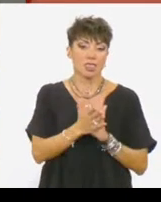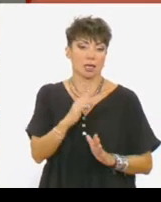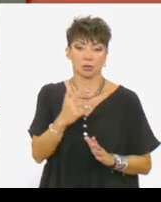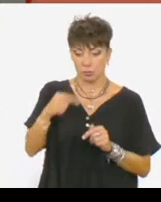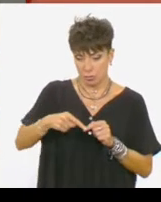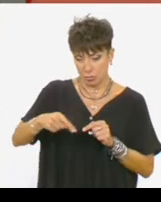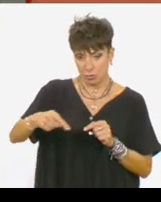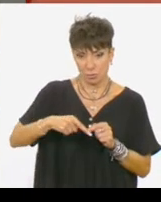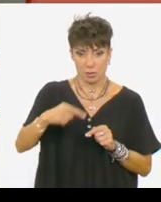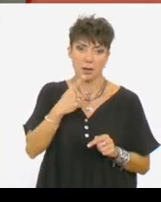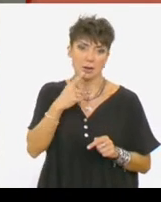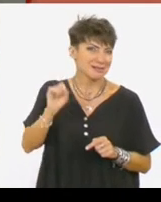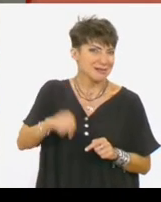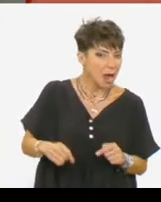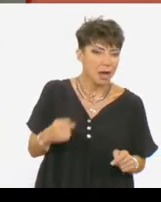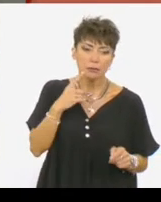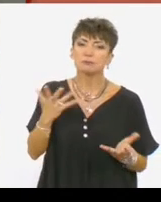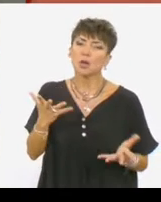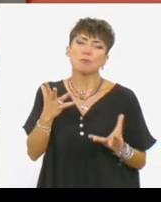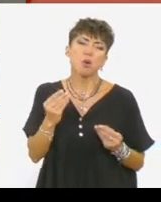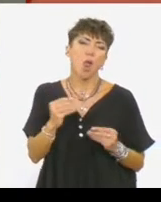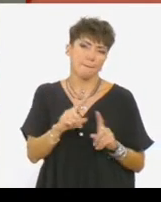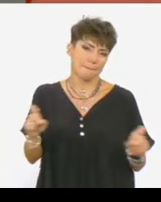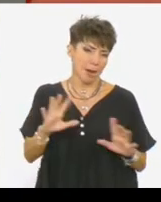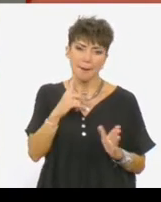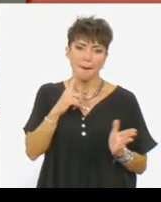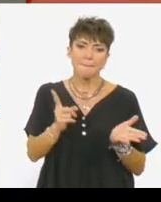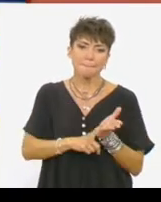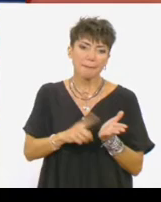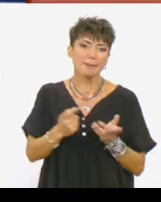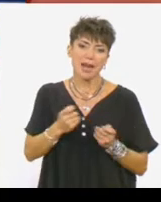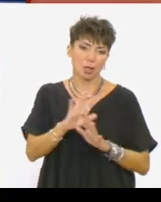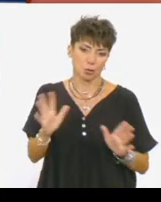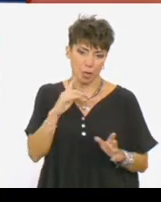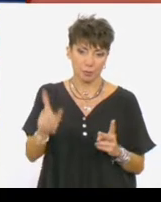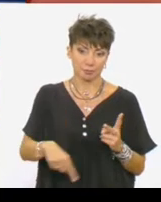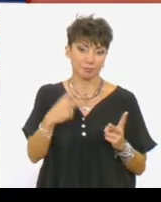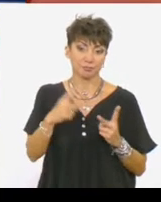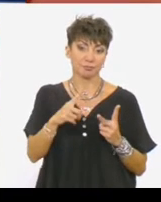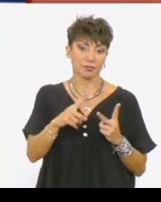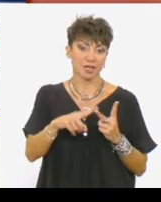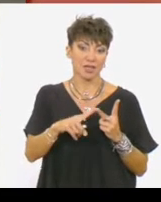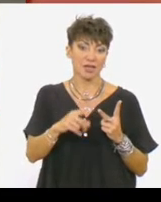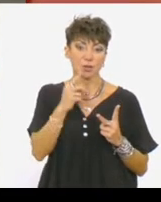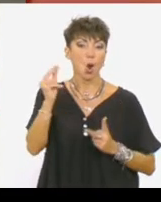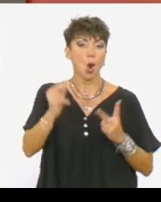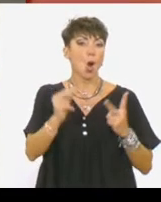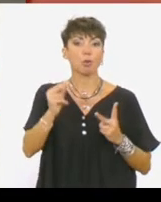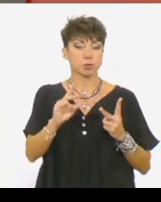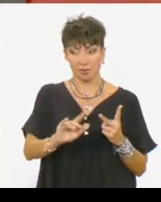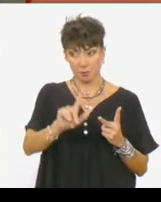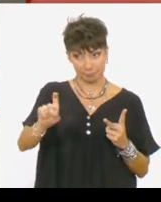των επόμενων ημερών. Είναι πάρα πολλά τα οποία πρέπει και να γίνουν και να σκεφτώ. Δεύτερο πρόβλημα που επισημαίνεται από την κυβέρνηση.